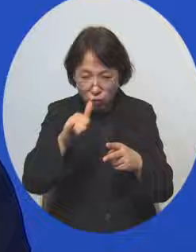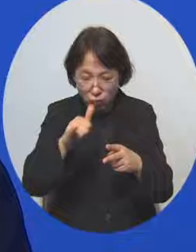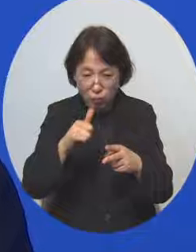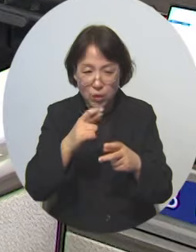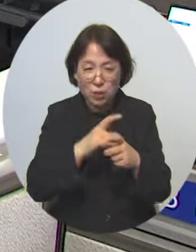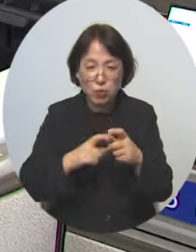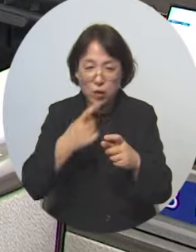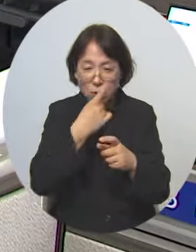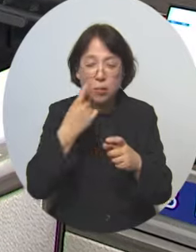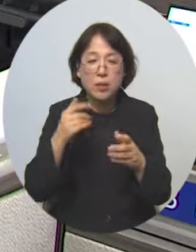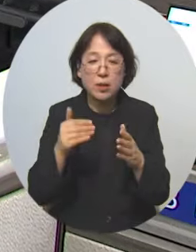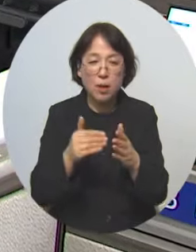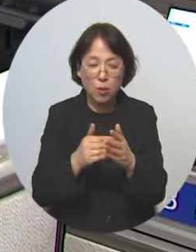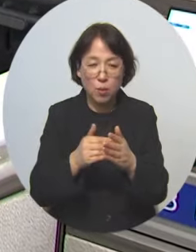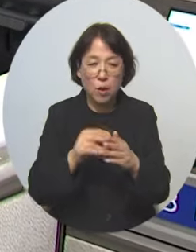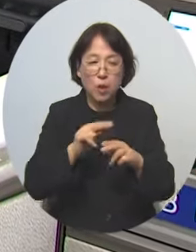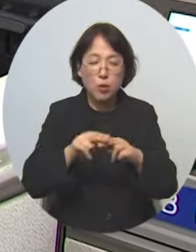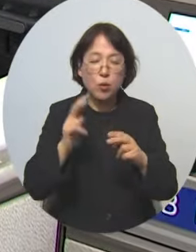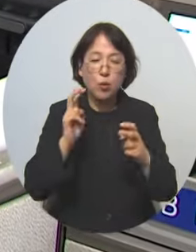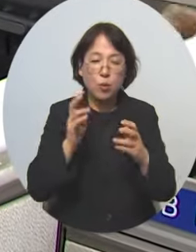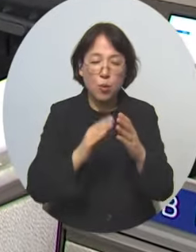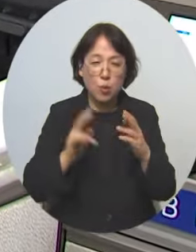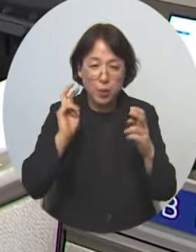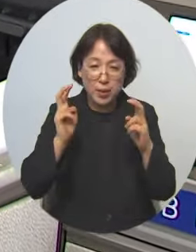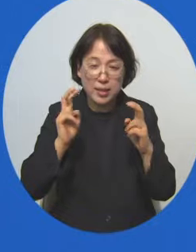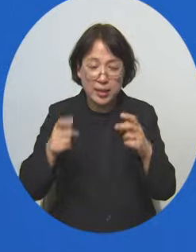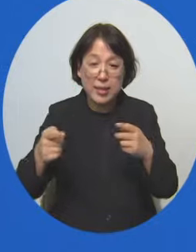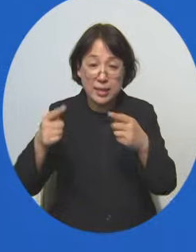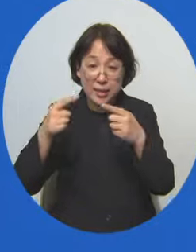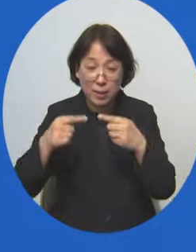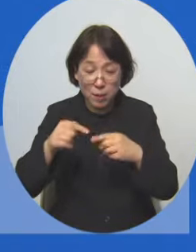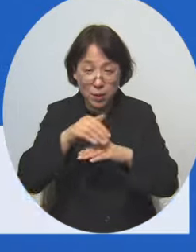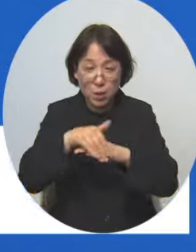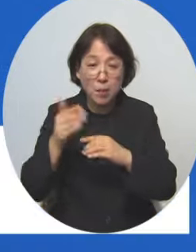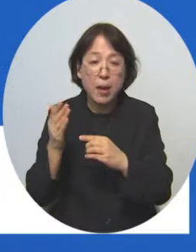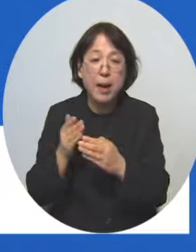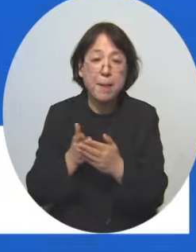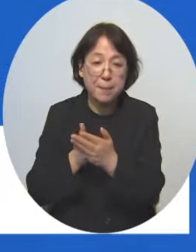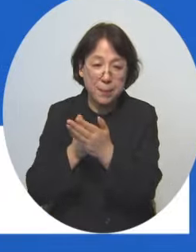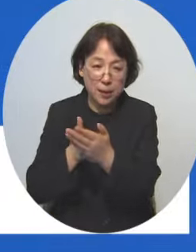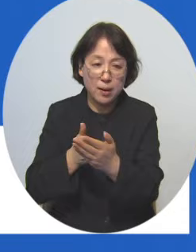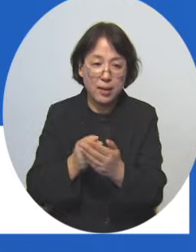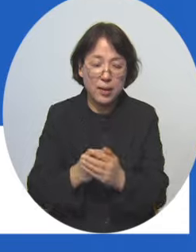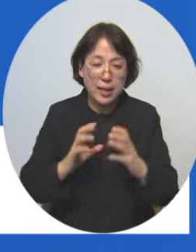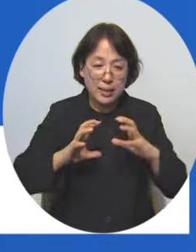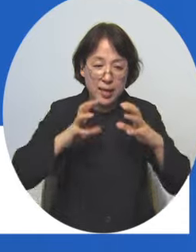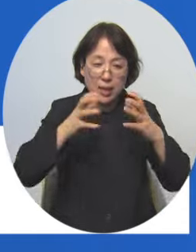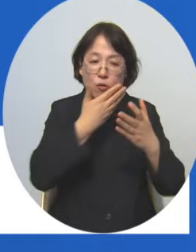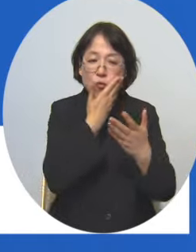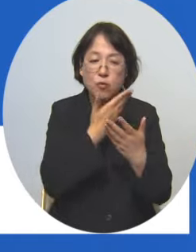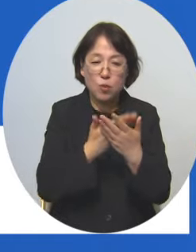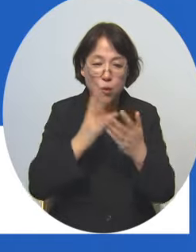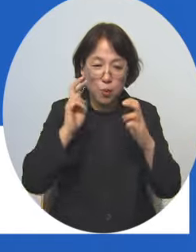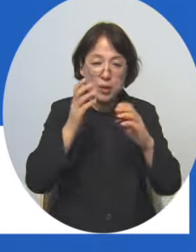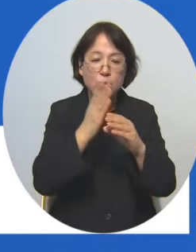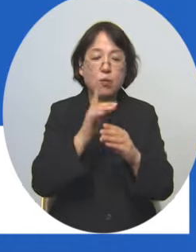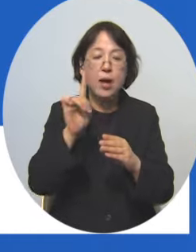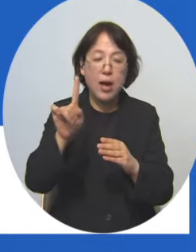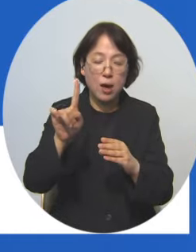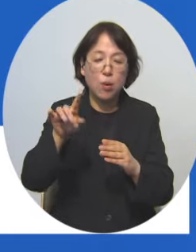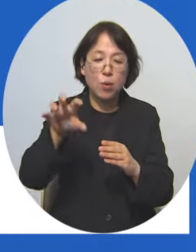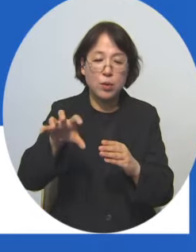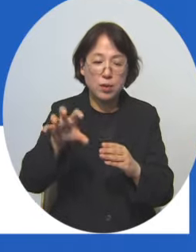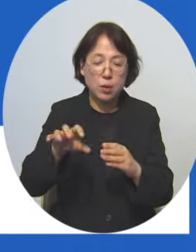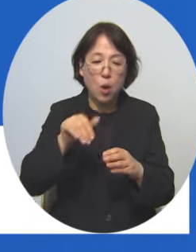총괄하는 한국석유공사 측에 참여 의사를 밝혔습니다. 세계적인 메이저 석유 회사 중 한 곳에서